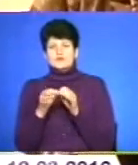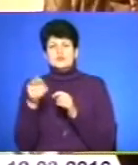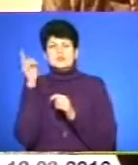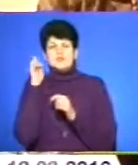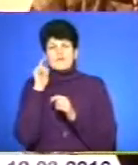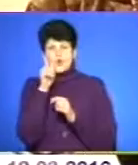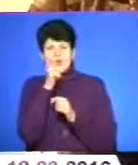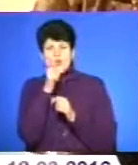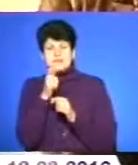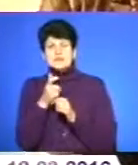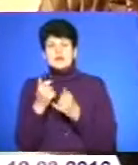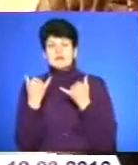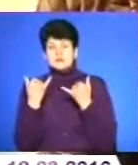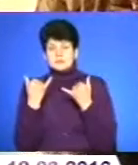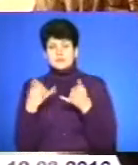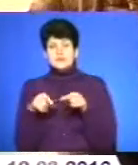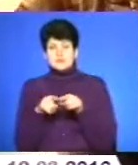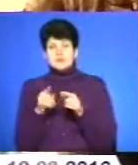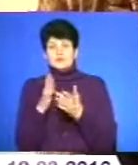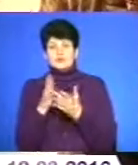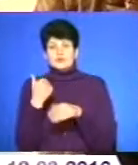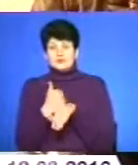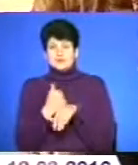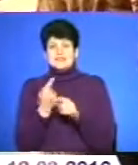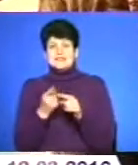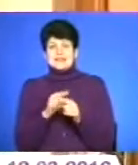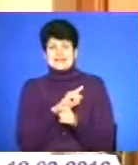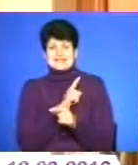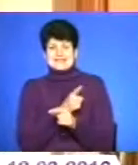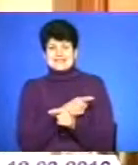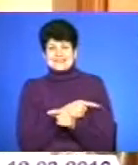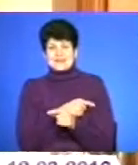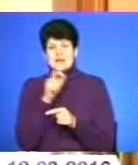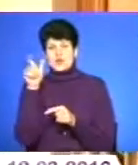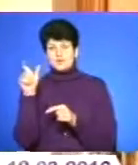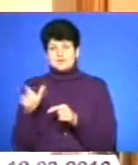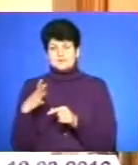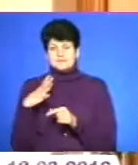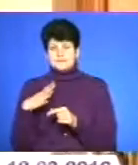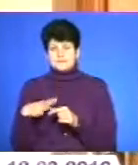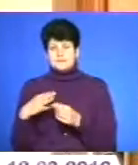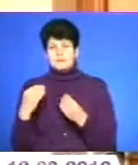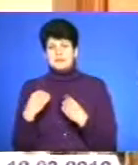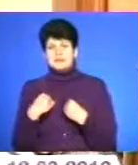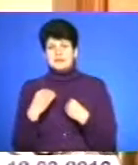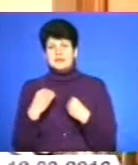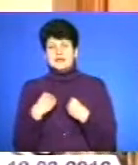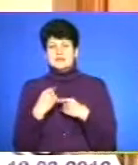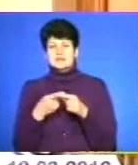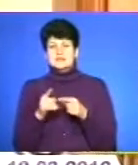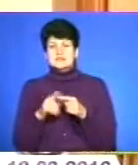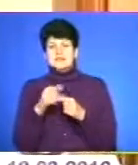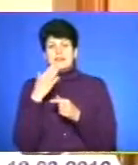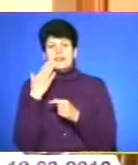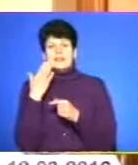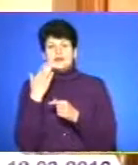Греції, тоді як і тепер домінує людська сила та витривалість. Мені все дається, можна сказати,